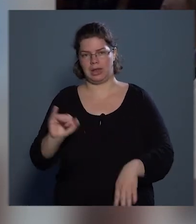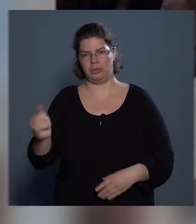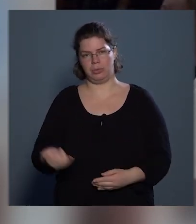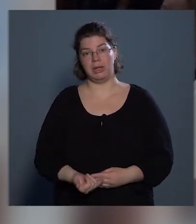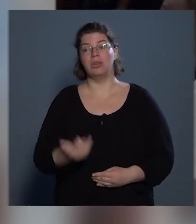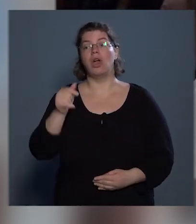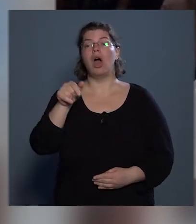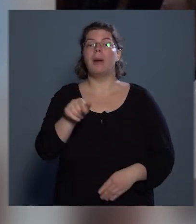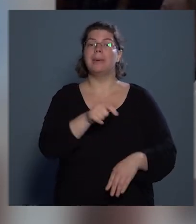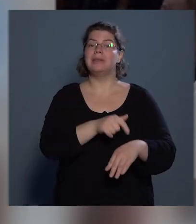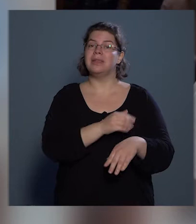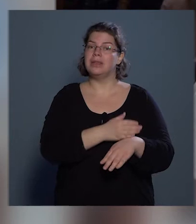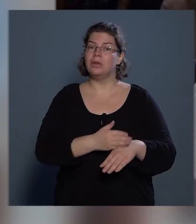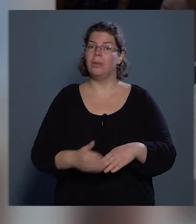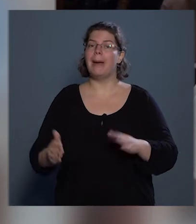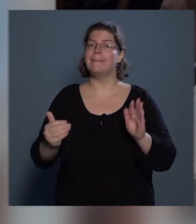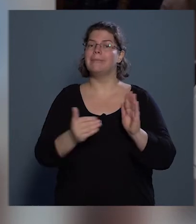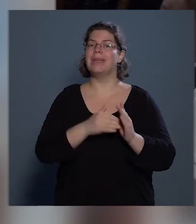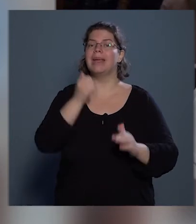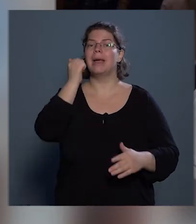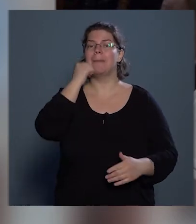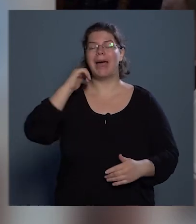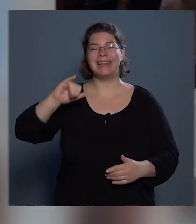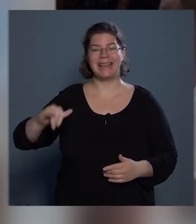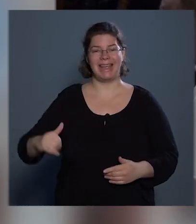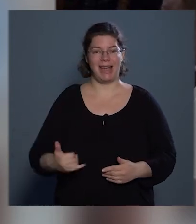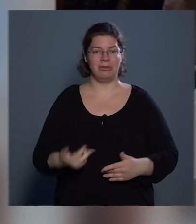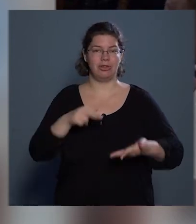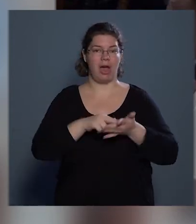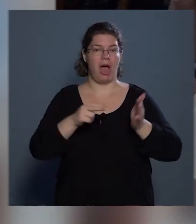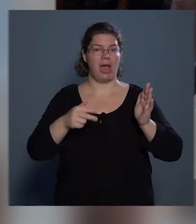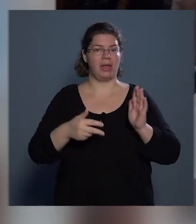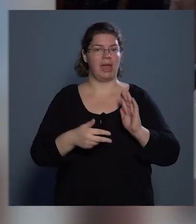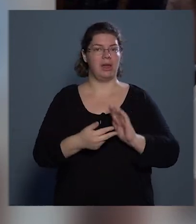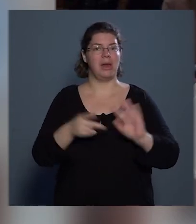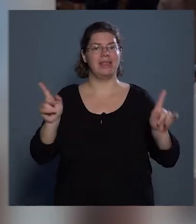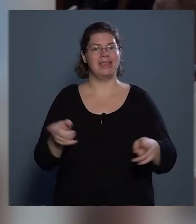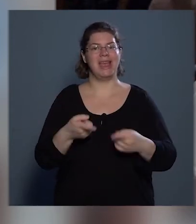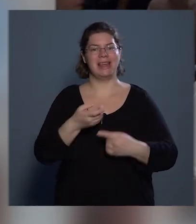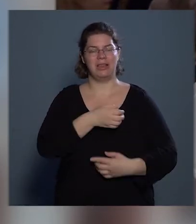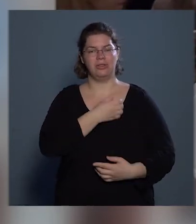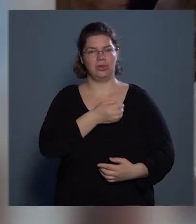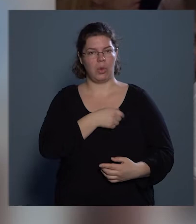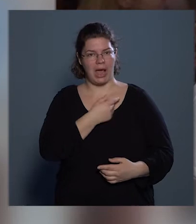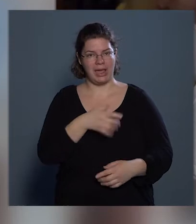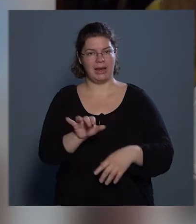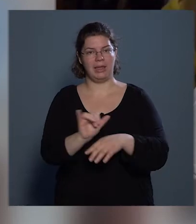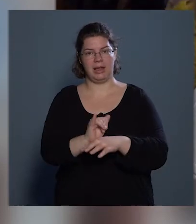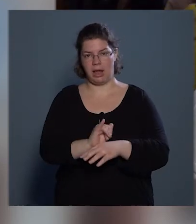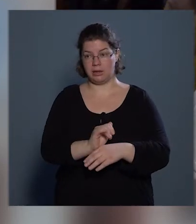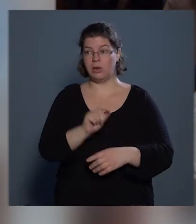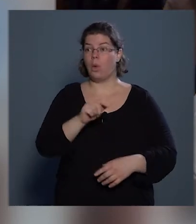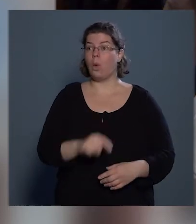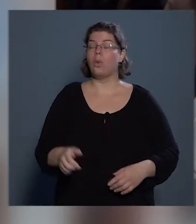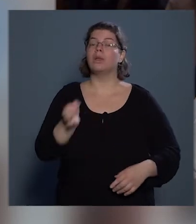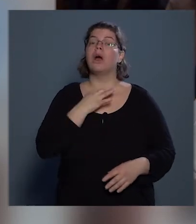még Máté János, a kerület zeneiskolájának az igazgatója, ugye ők a